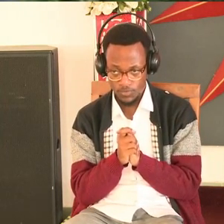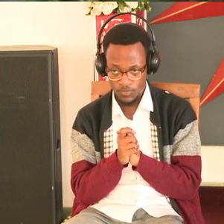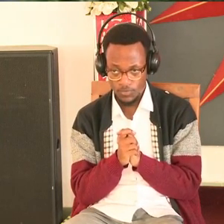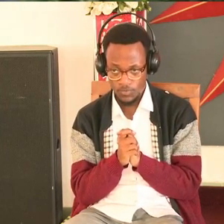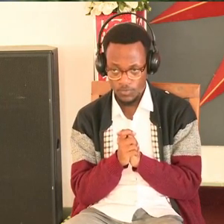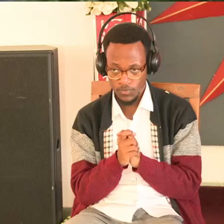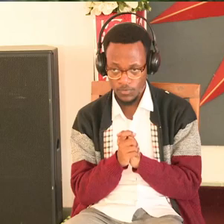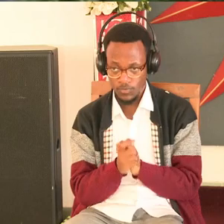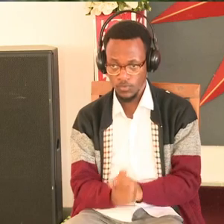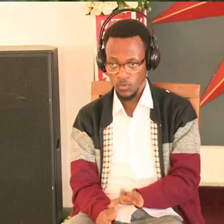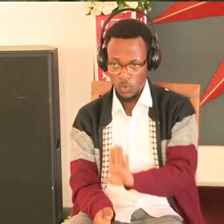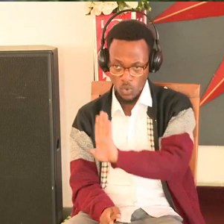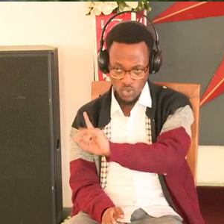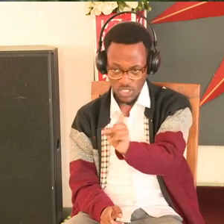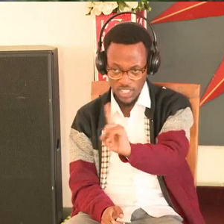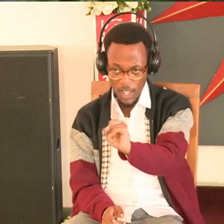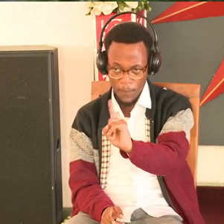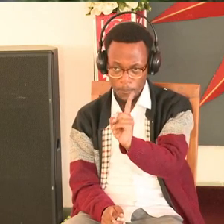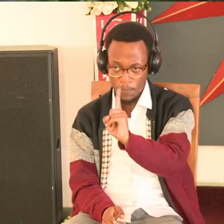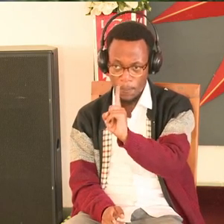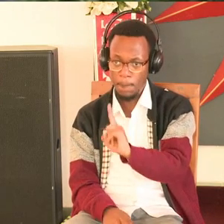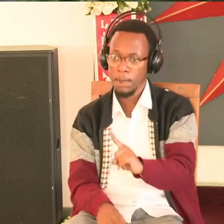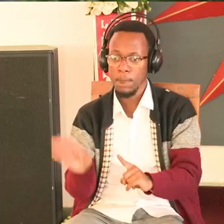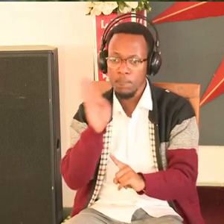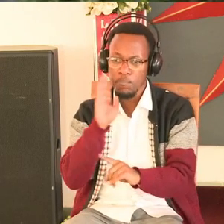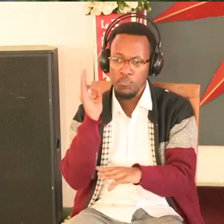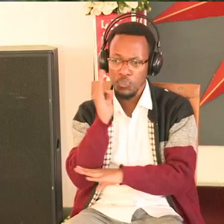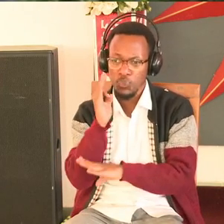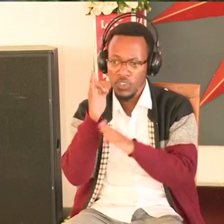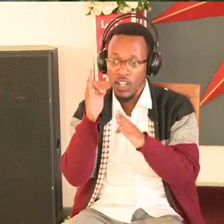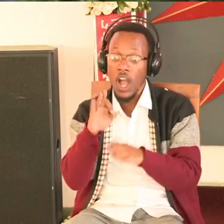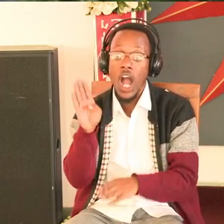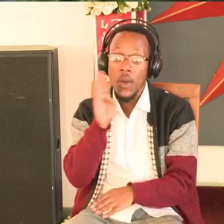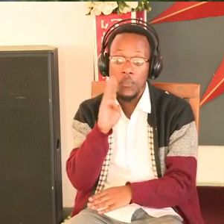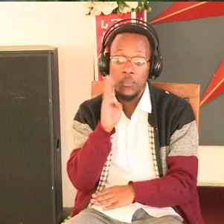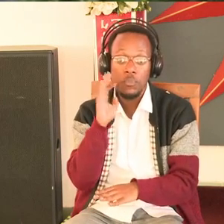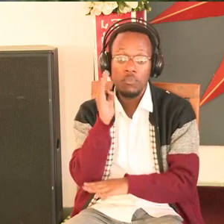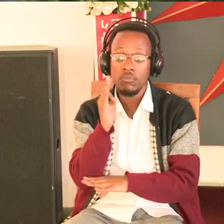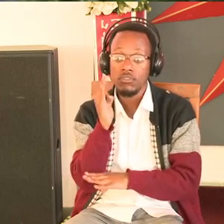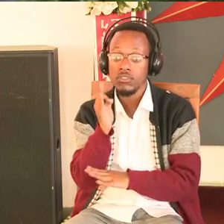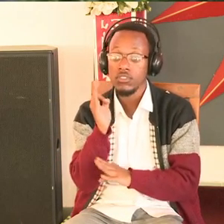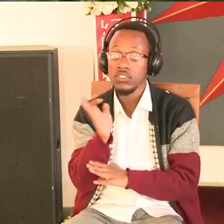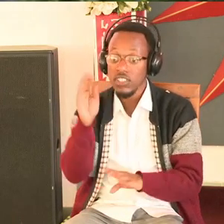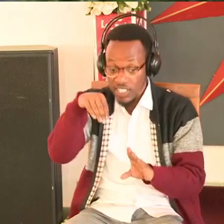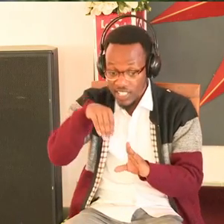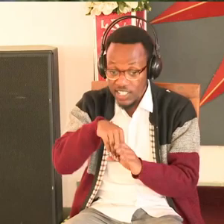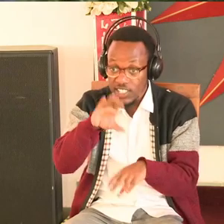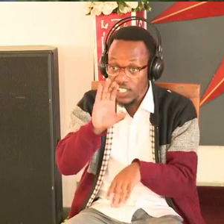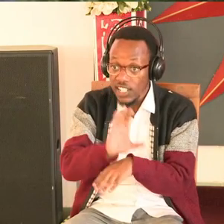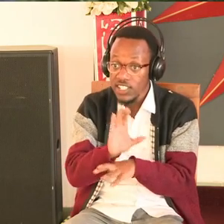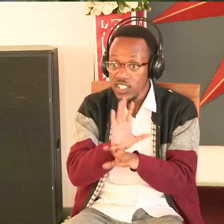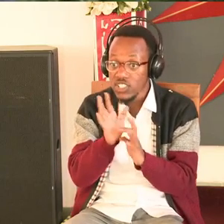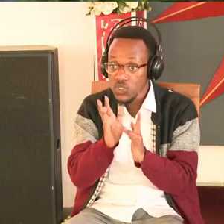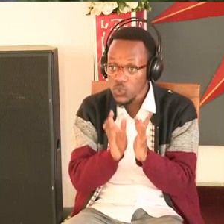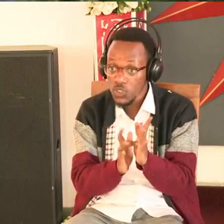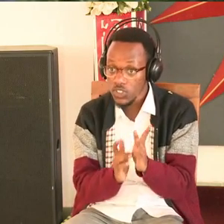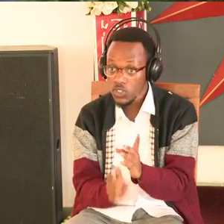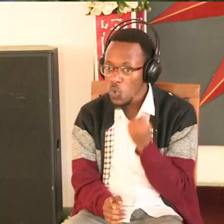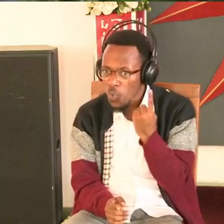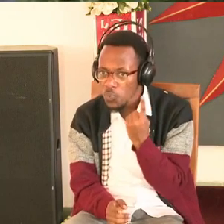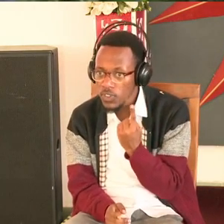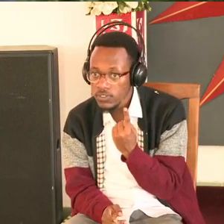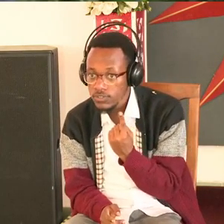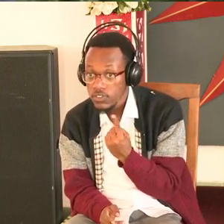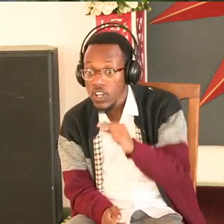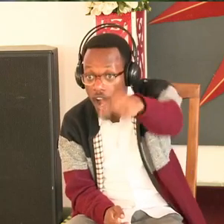Fausse doctrine nta nyigisho n'imwe y'ikinyoma iri mu itorero rya Yesu Kristo